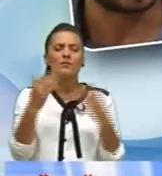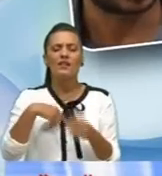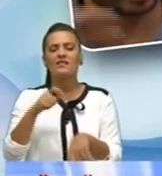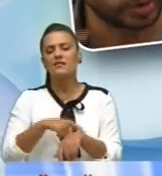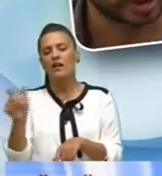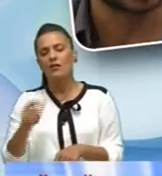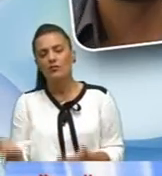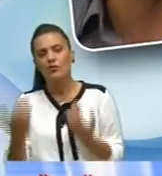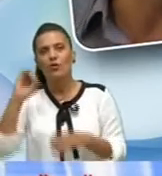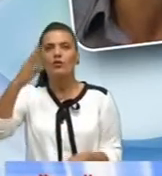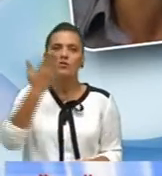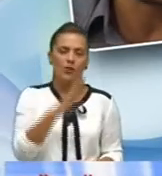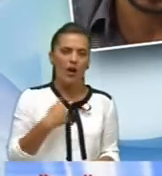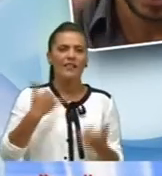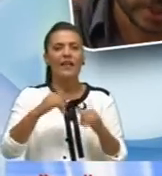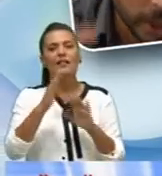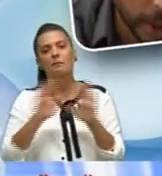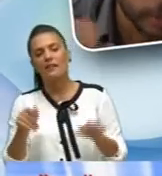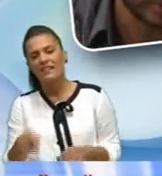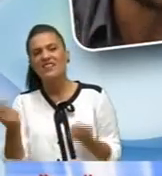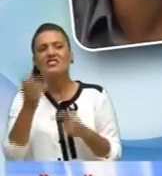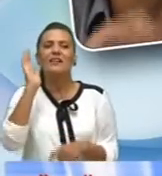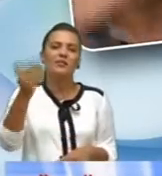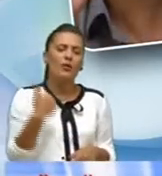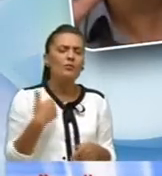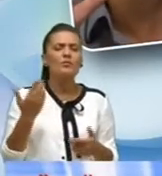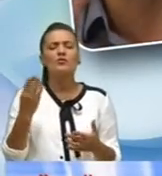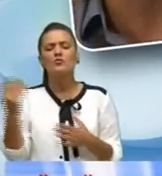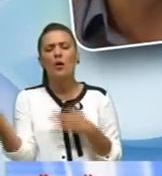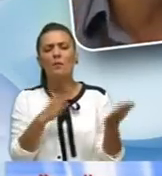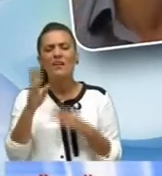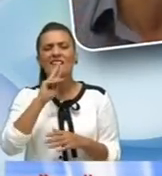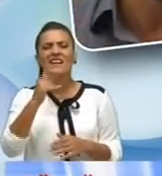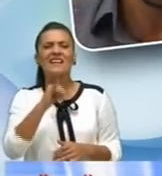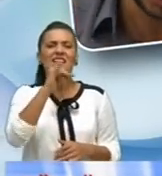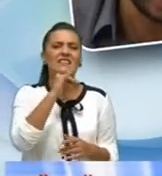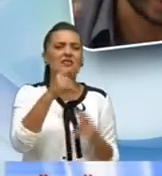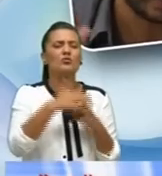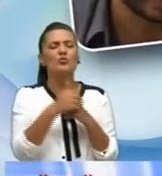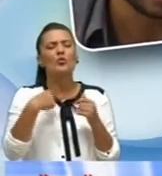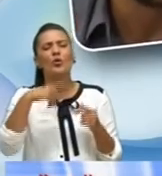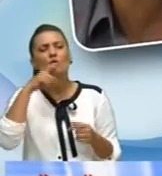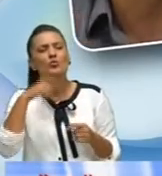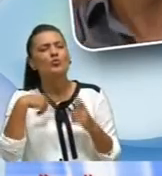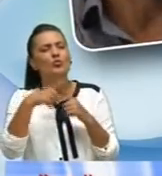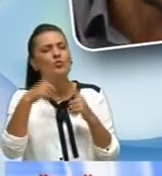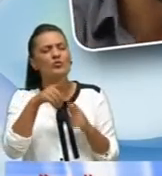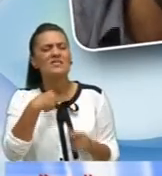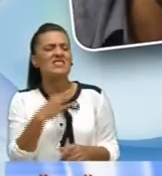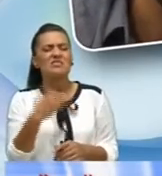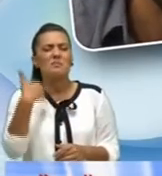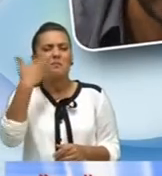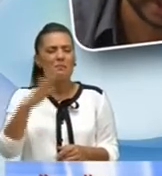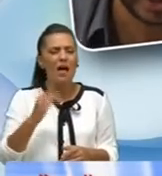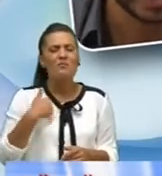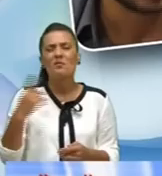saat uyandırdı, güneş yok, tatilim bitti, işe gidiyorum. İşte sonbahar renkleri gri ve turuncu, hiç zevk almıyorum. İşte Hollywood tarzda